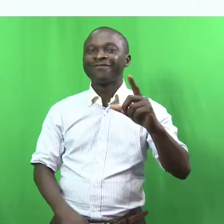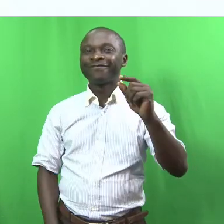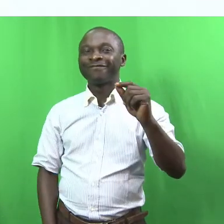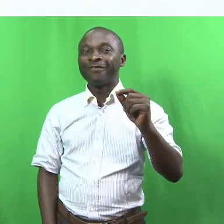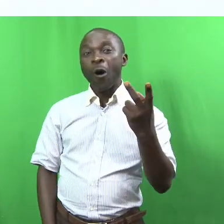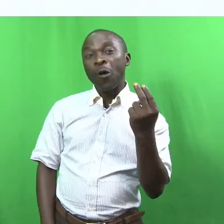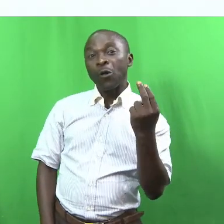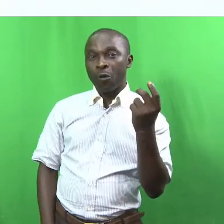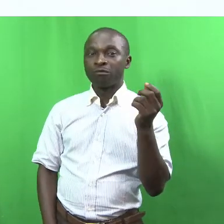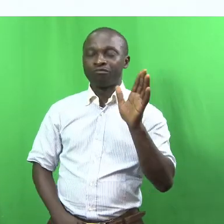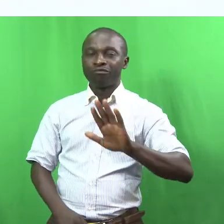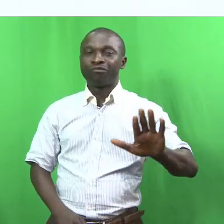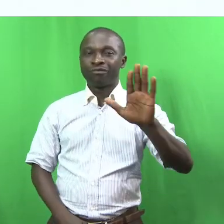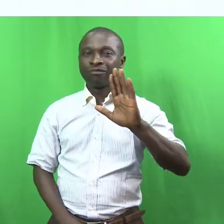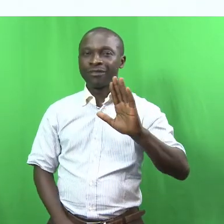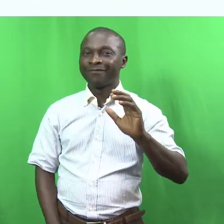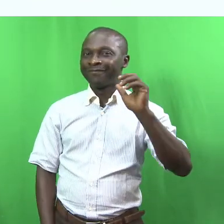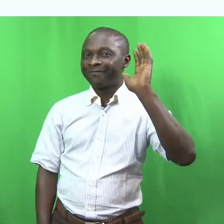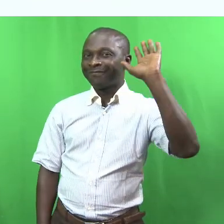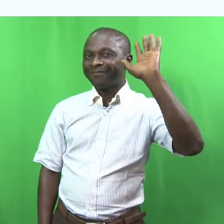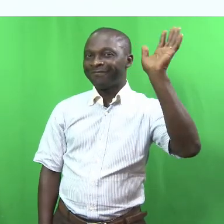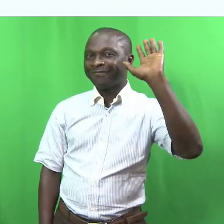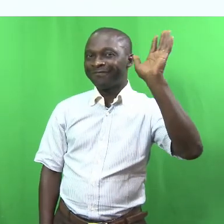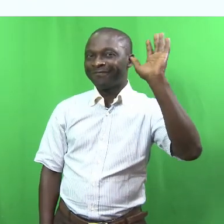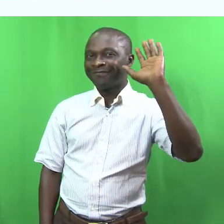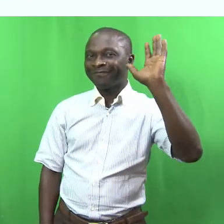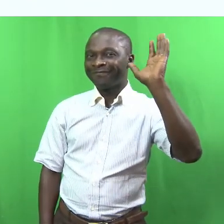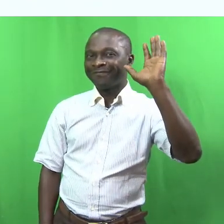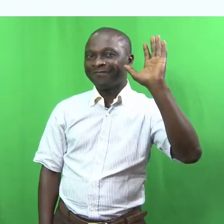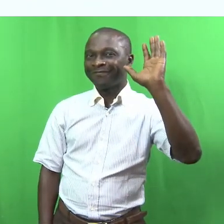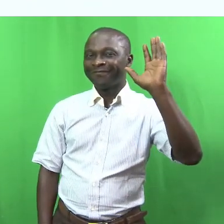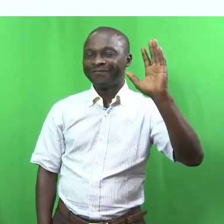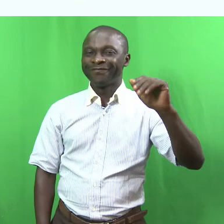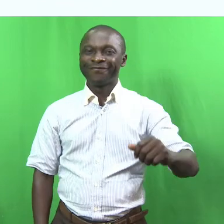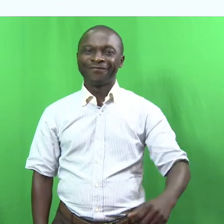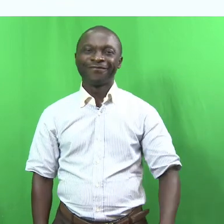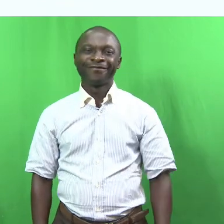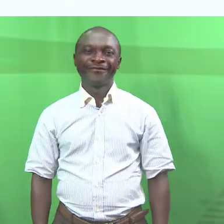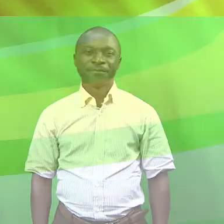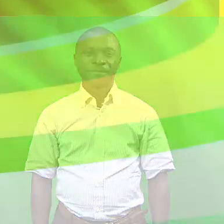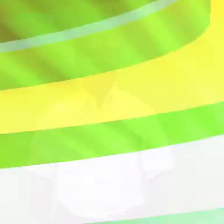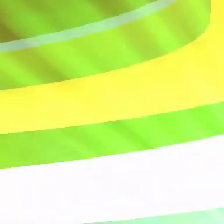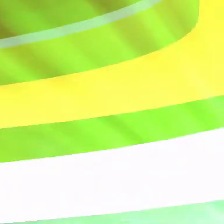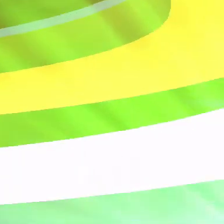12h demain sur les antennes de Reflet d'Afrique Télévision. Les programmes sont en continu. Bonsoir.